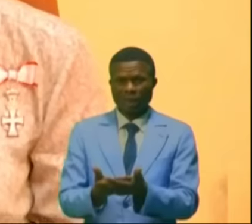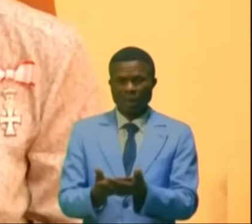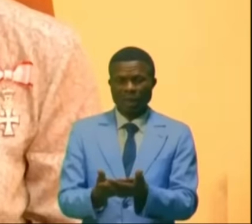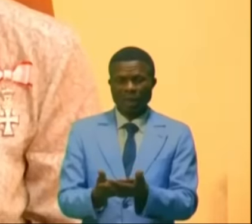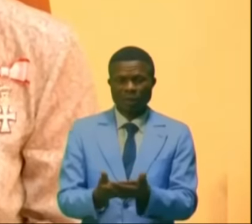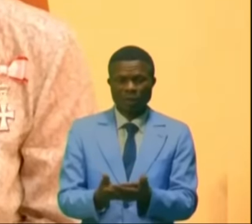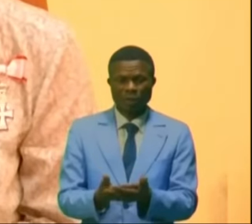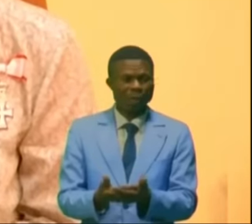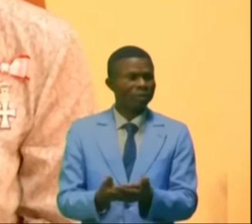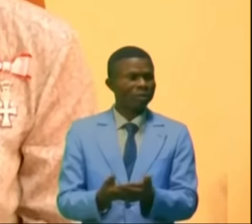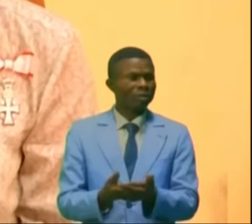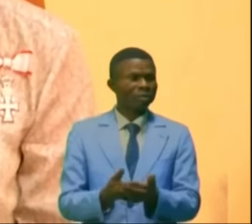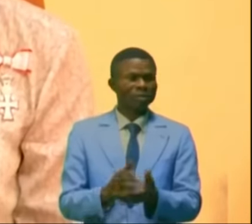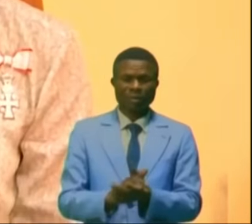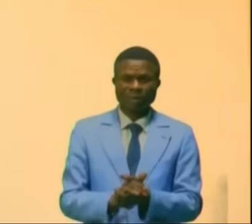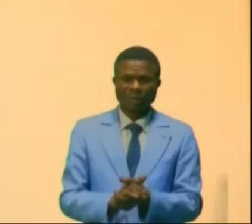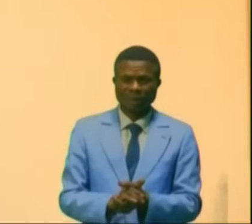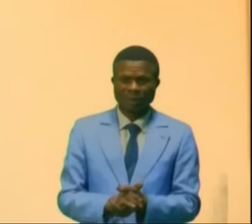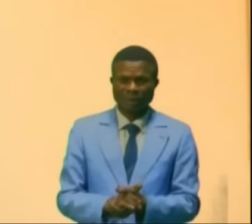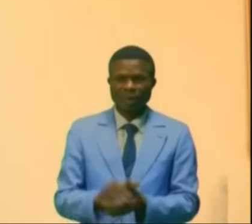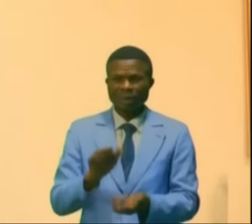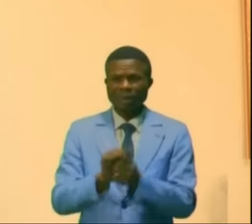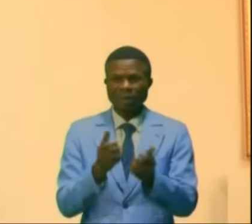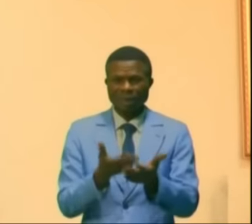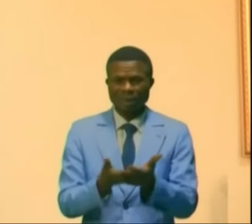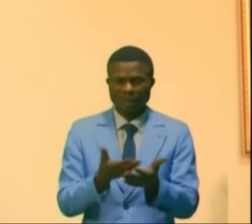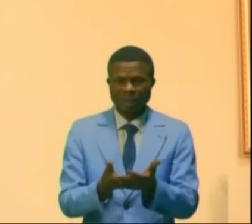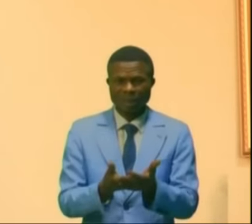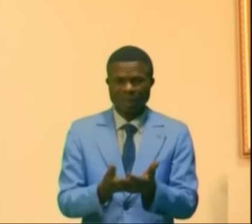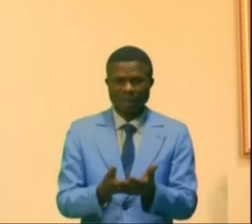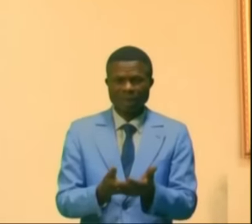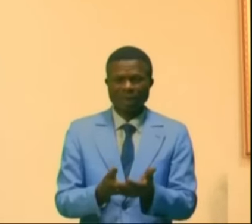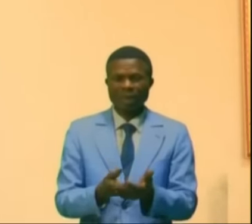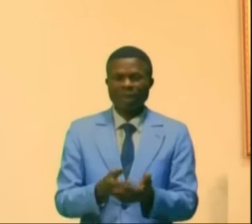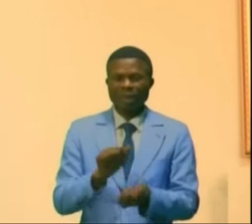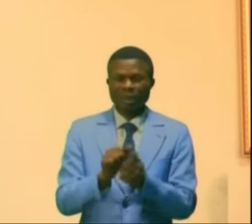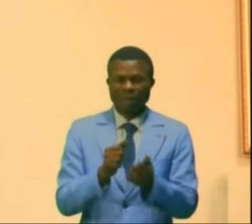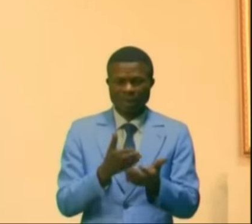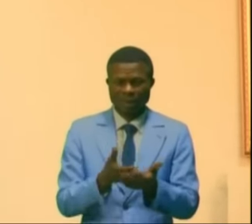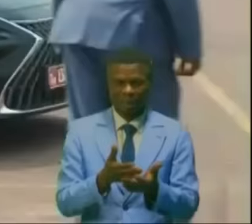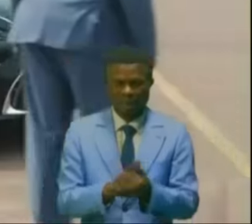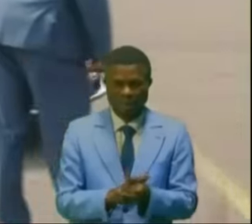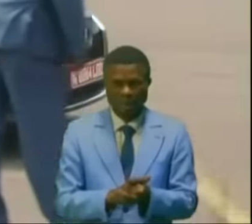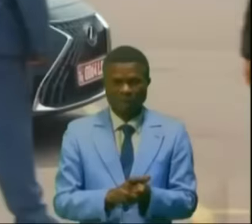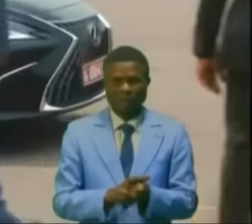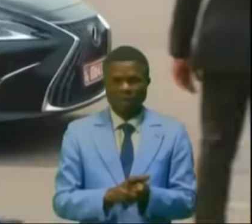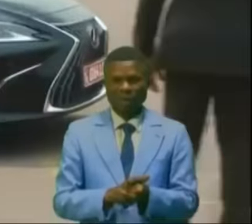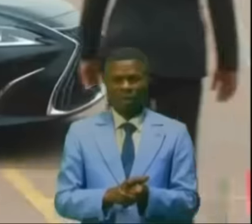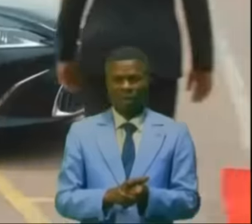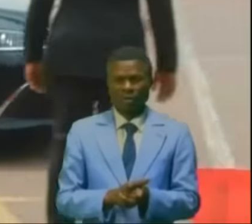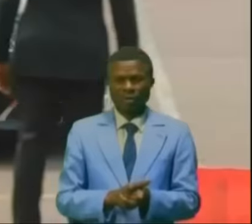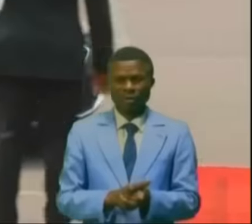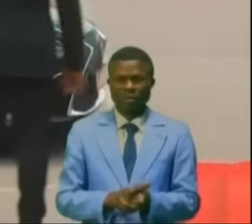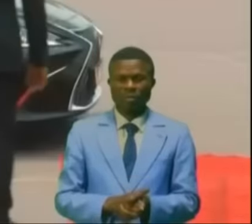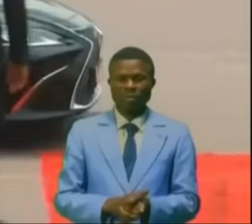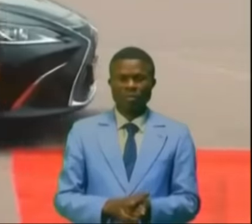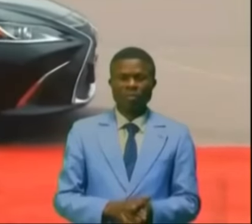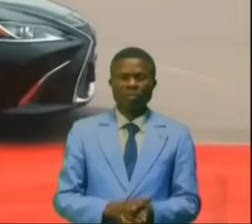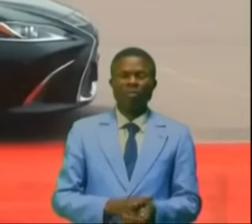pays entend entretenir des relations privilégiées avec la République démocratique du Congo.